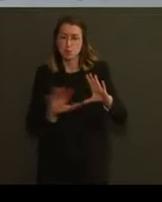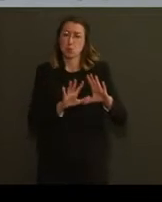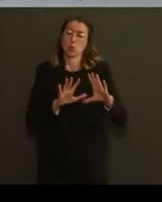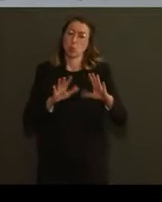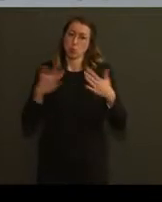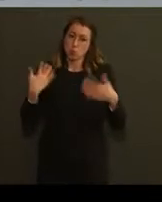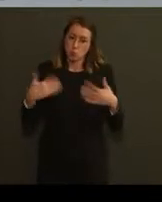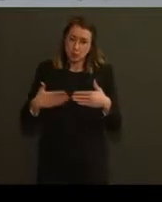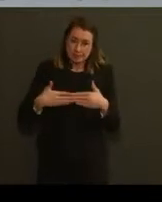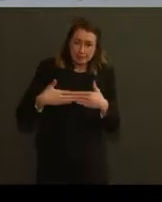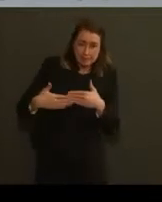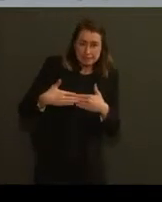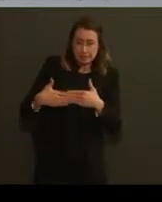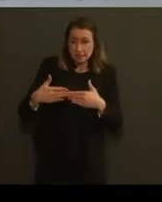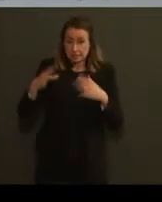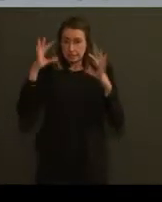jours qui viennent.